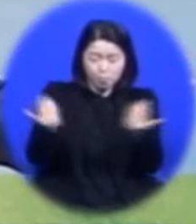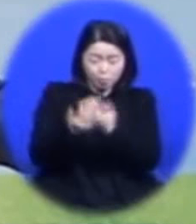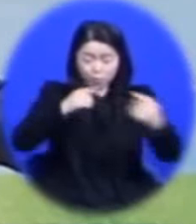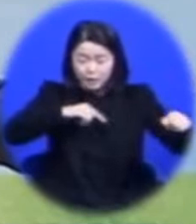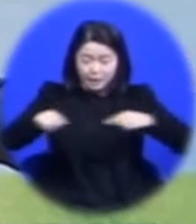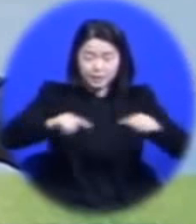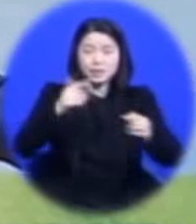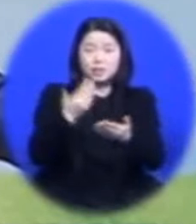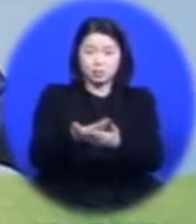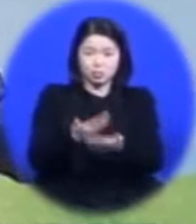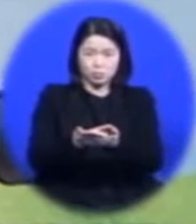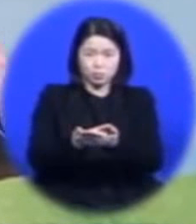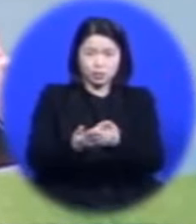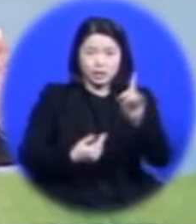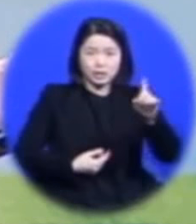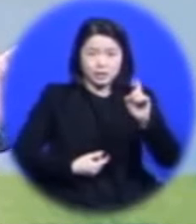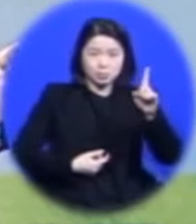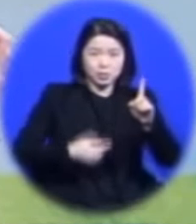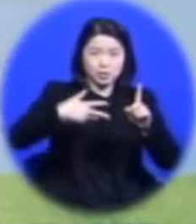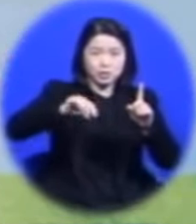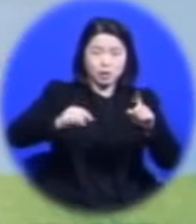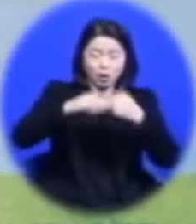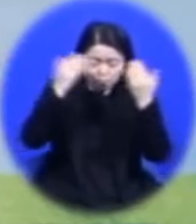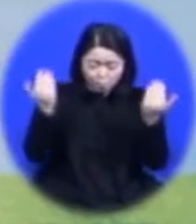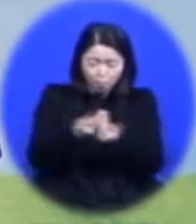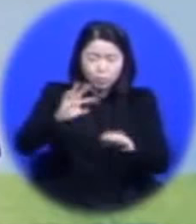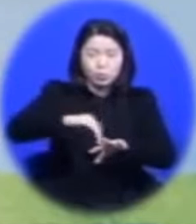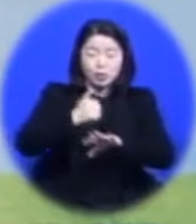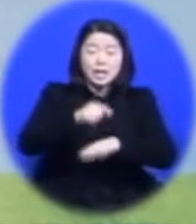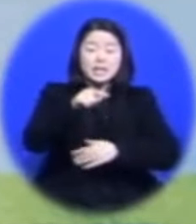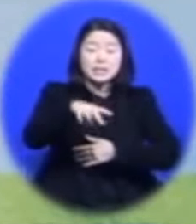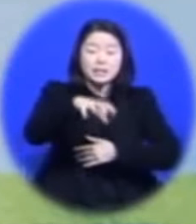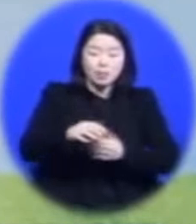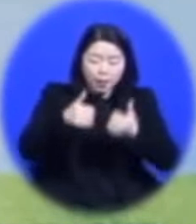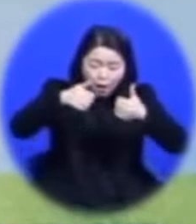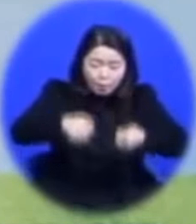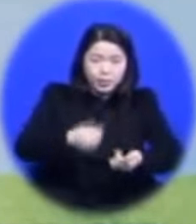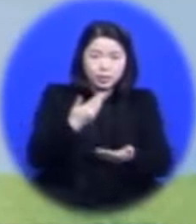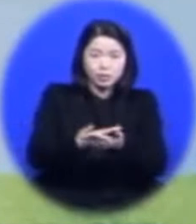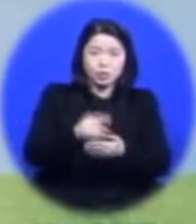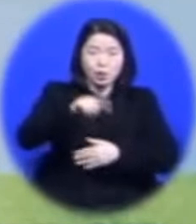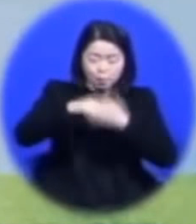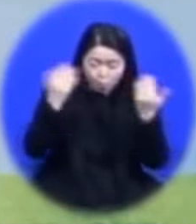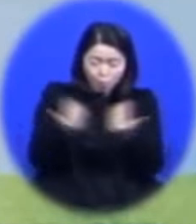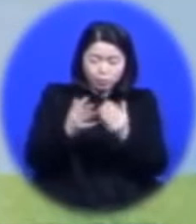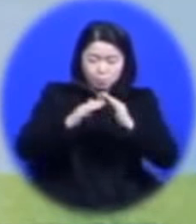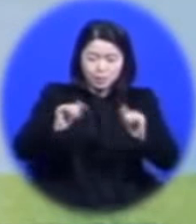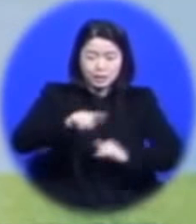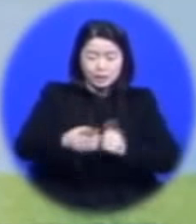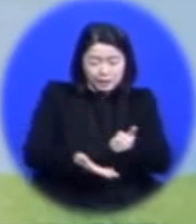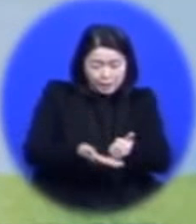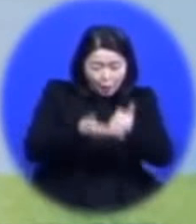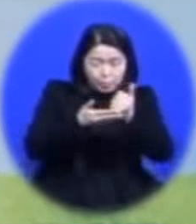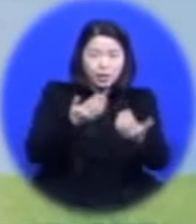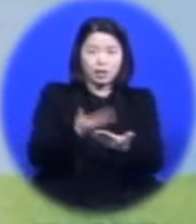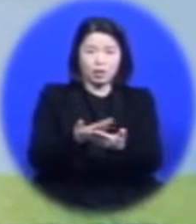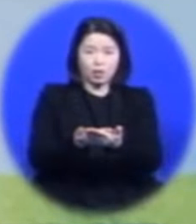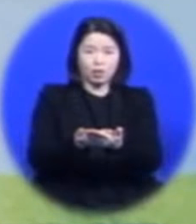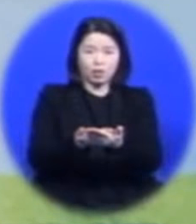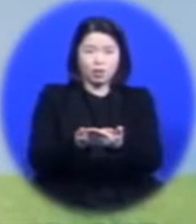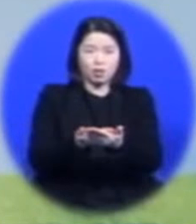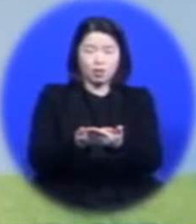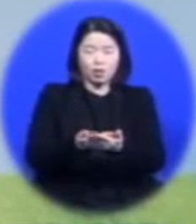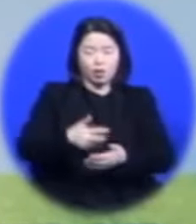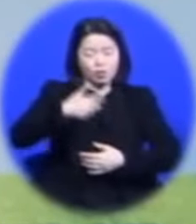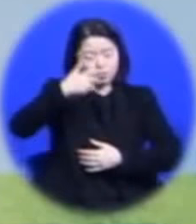해 주십시오 11절에 모든 왕이 그 앞에 엎드리게 하시고 모든 백성이 그를 섬기게 해 주십시오 아